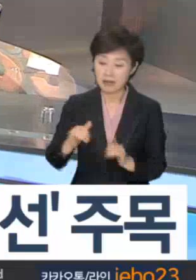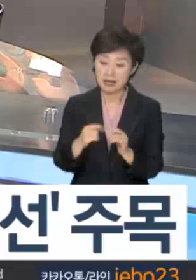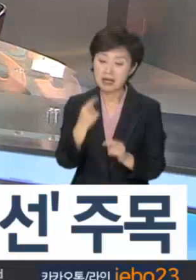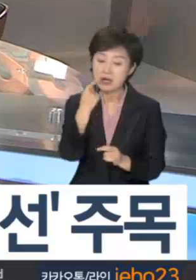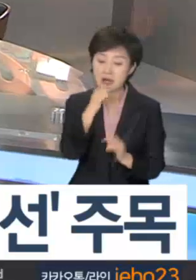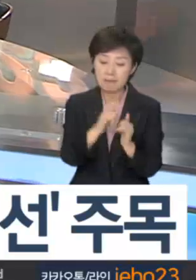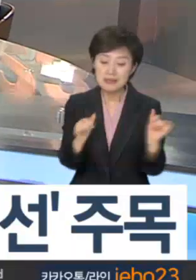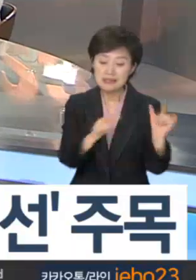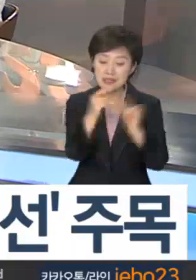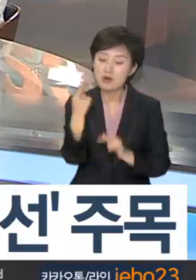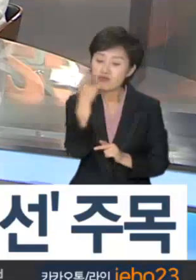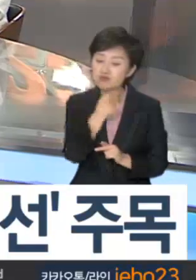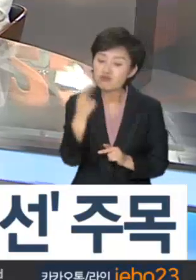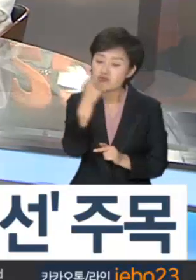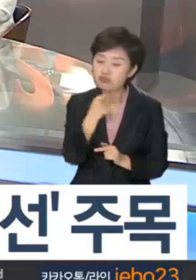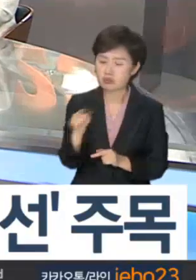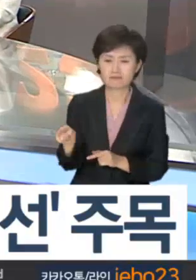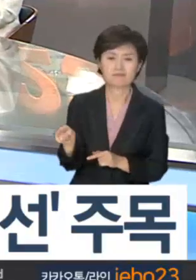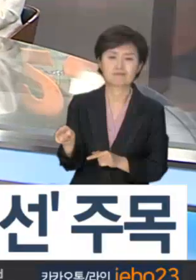민생 얘기를 하는데